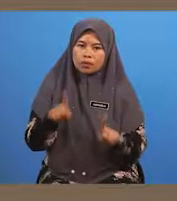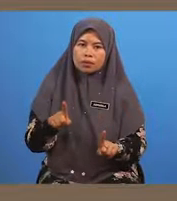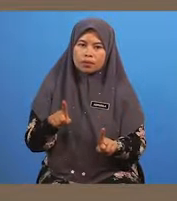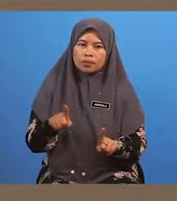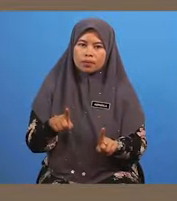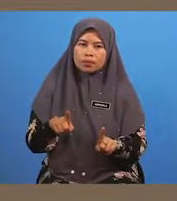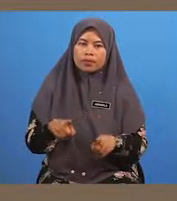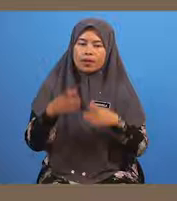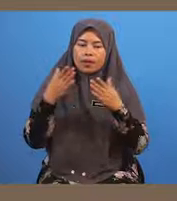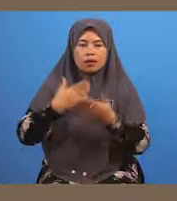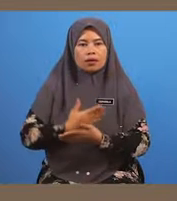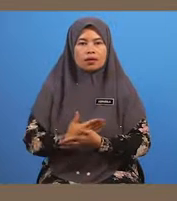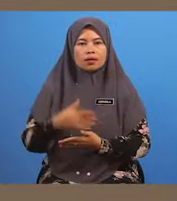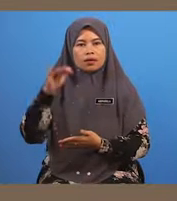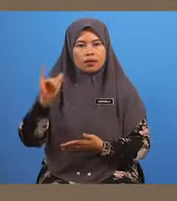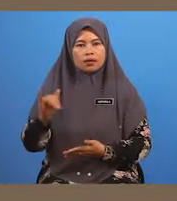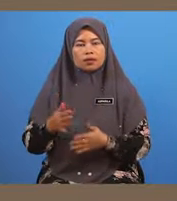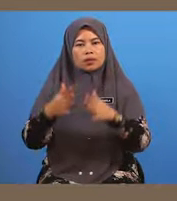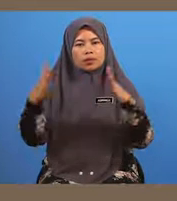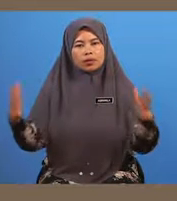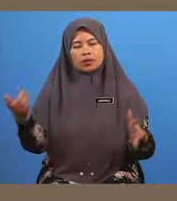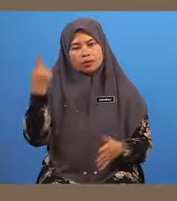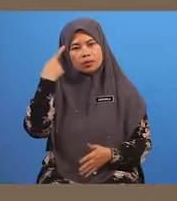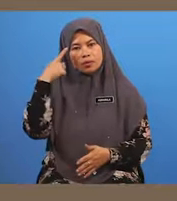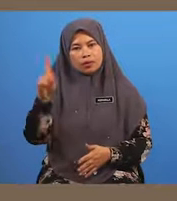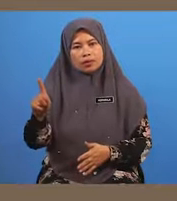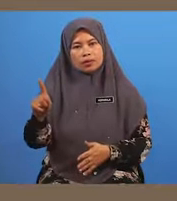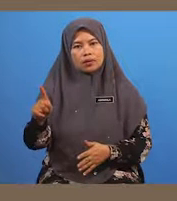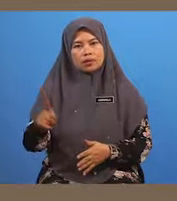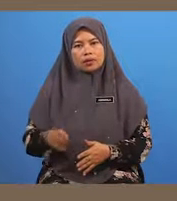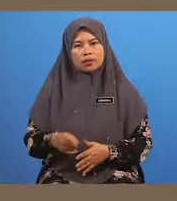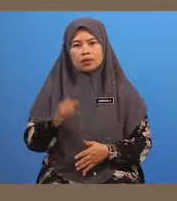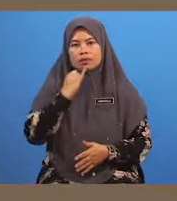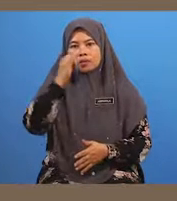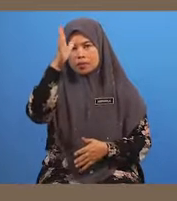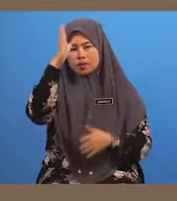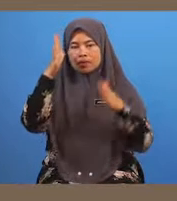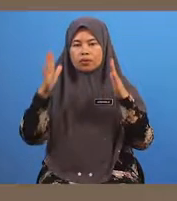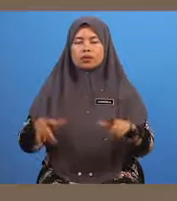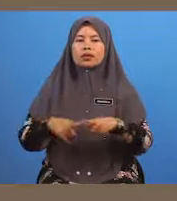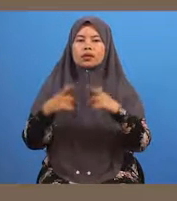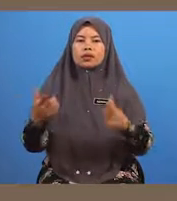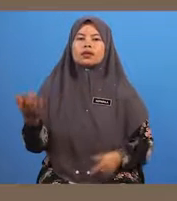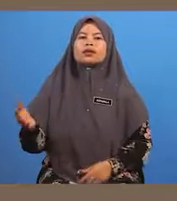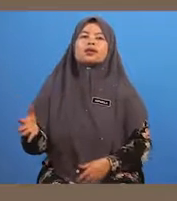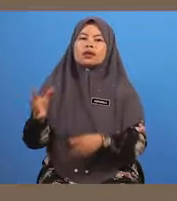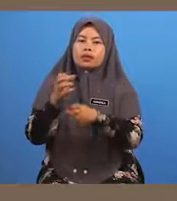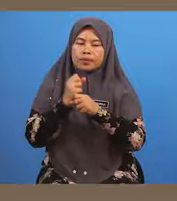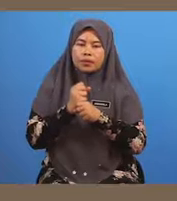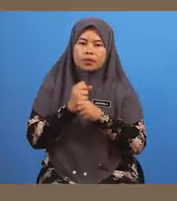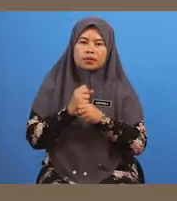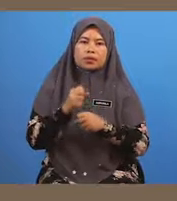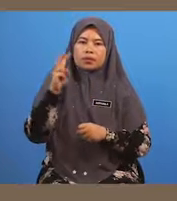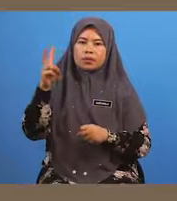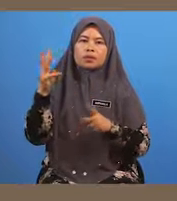bapa orang lain, murid-murid masih boleh memperoleh 2 markah kerana memberikan 2 kata kunci yang